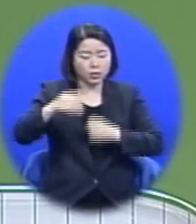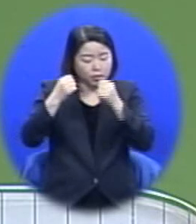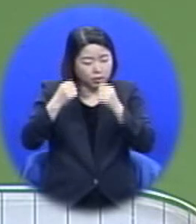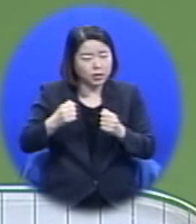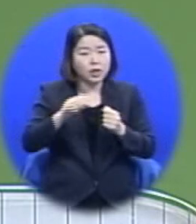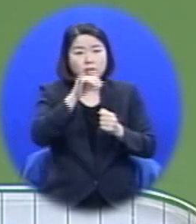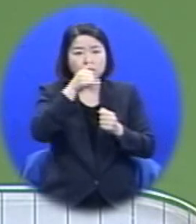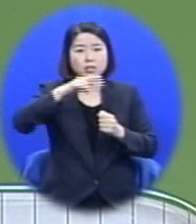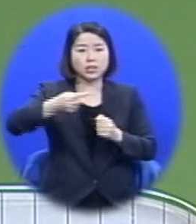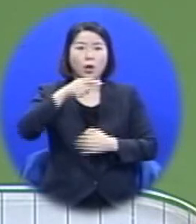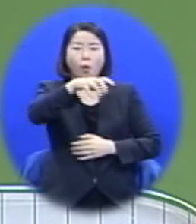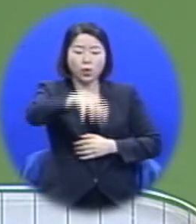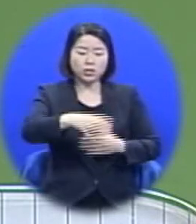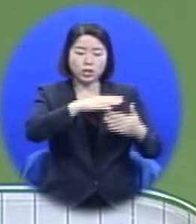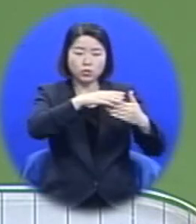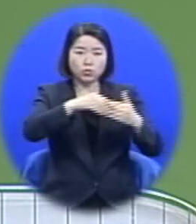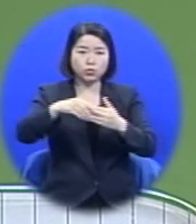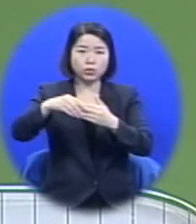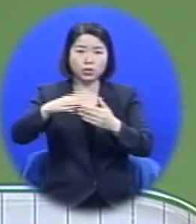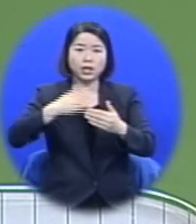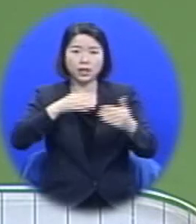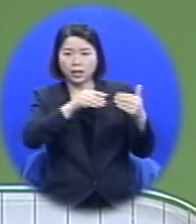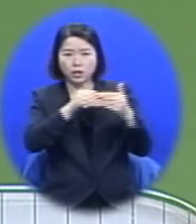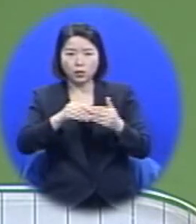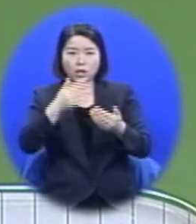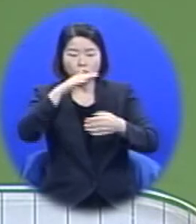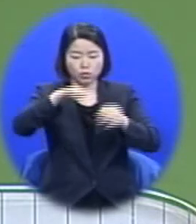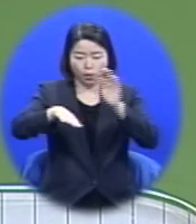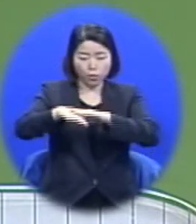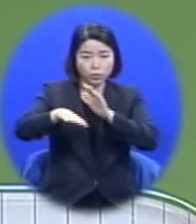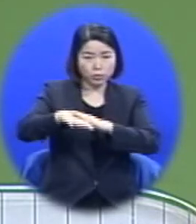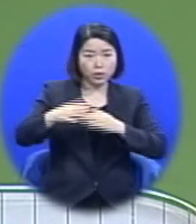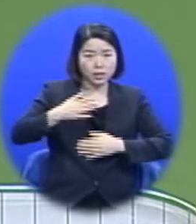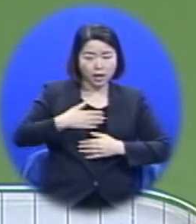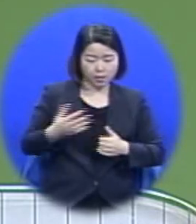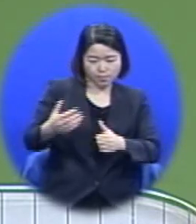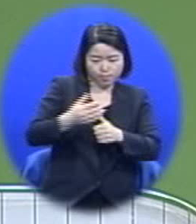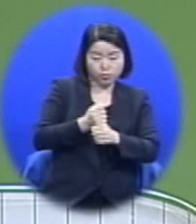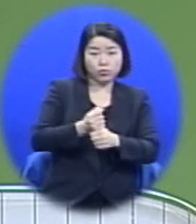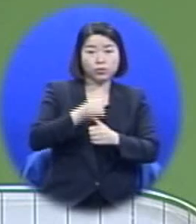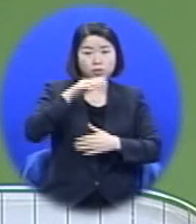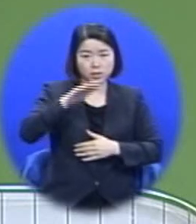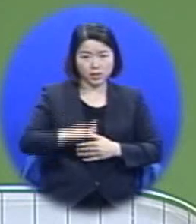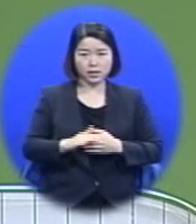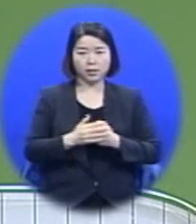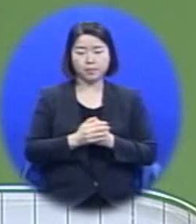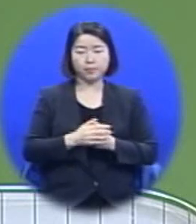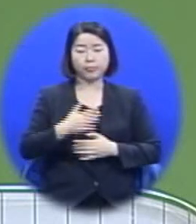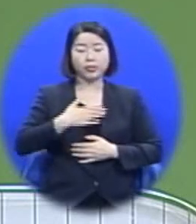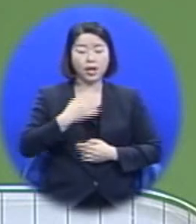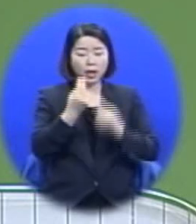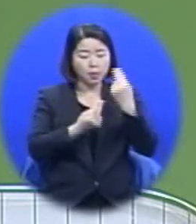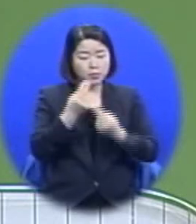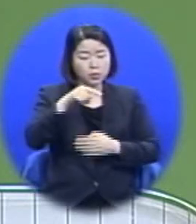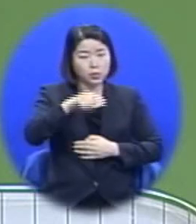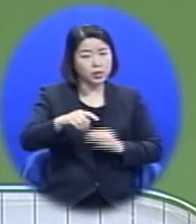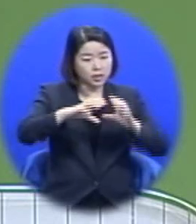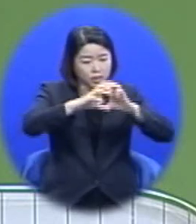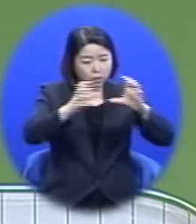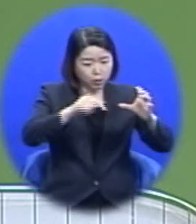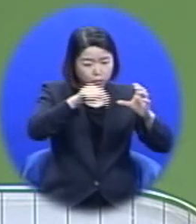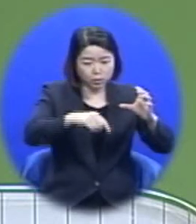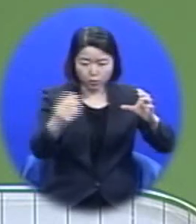손이 나를 인도하시며 주의 오른손이 나를 붙듯이 기이다 내가 비록 의 동굴 속에 이렇게